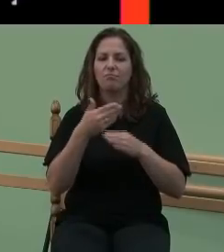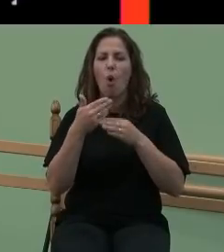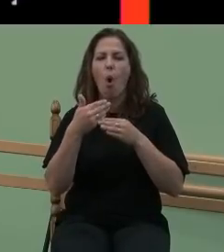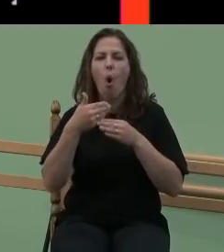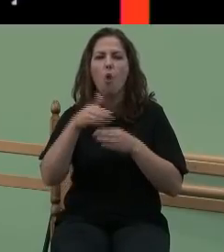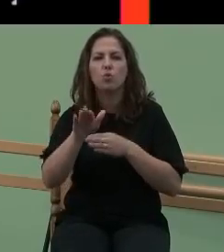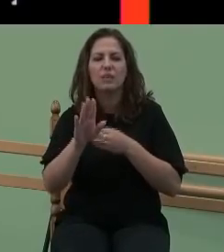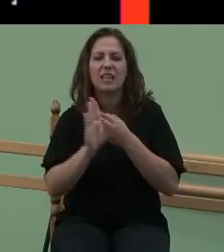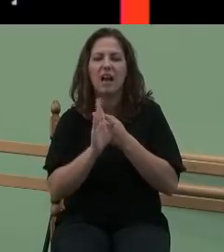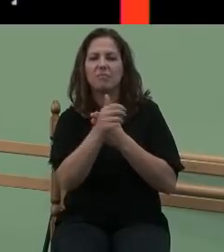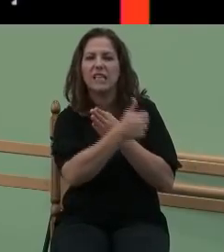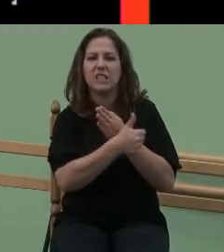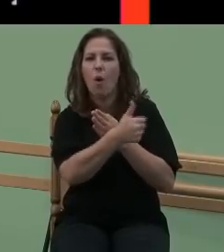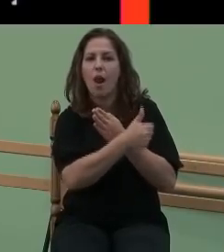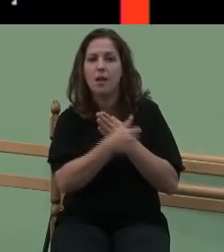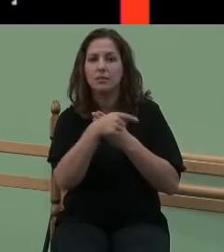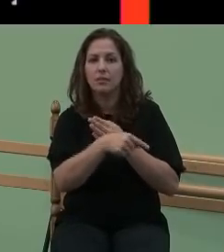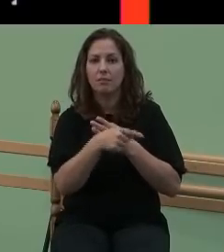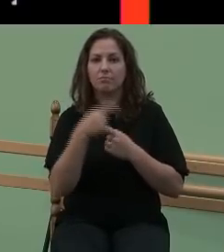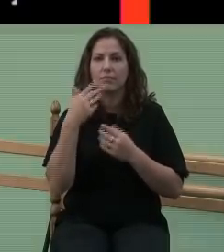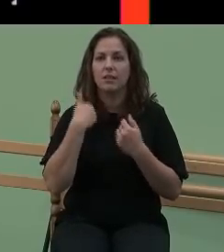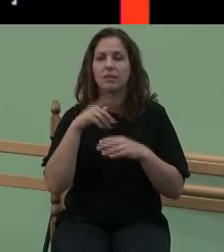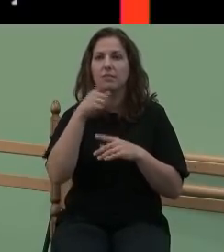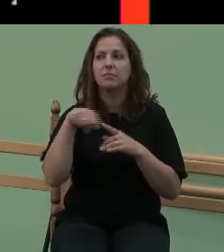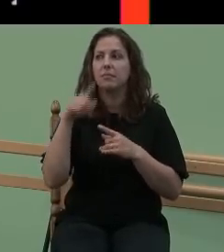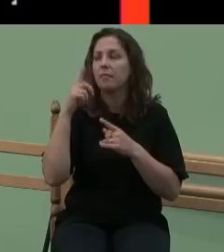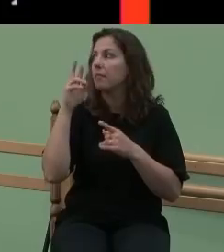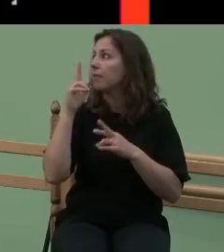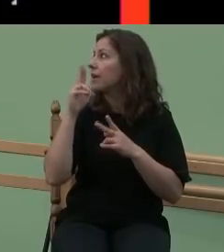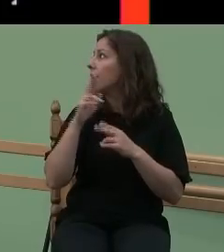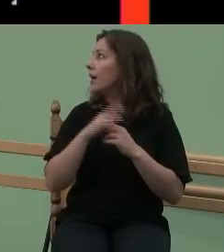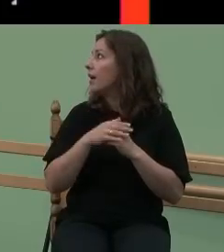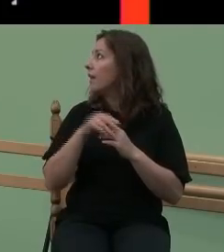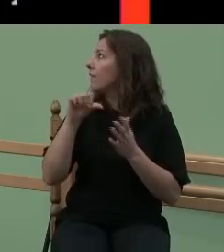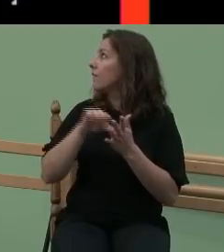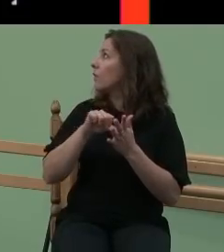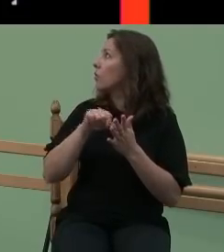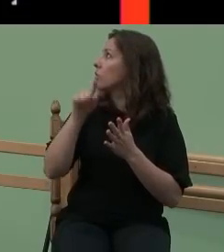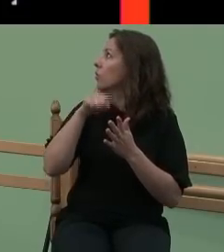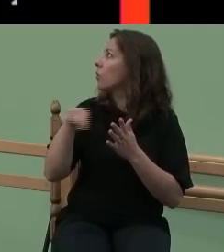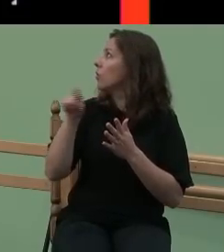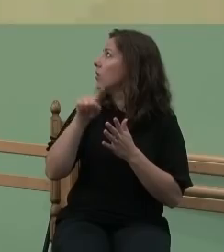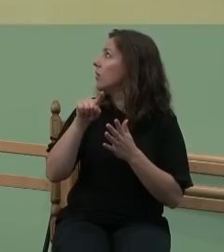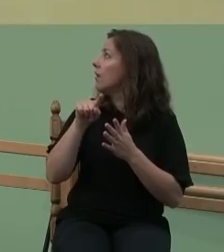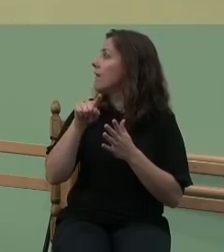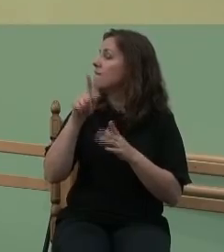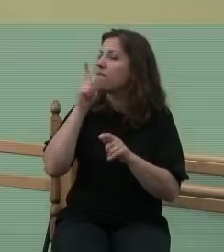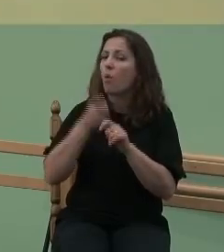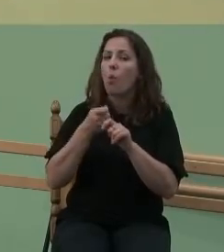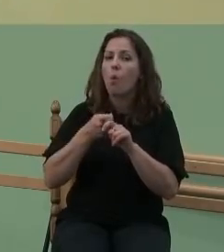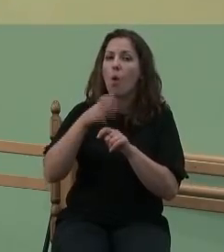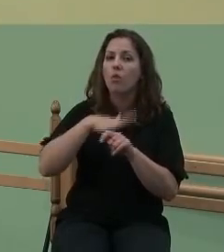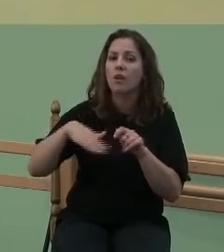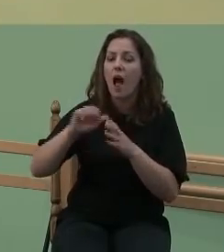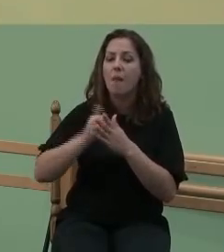odrzucenia, izolacji. Przypomnijcie sobie Państwo mój slajd z tęczowym ludkiem, który jest w środku otoczony wrogim otoczeniem. Albo poda